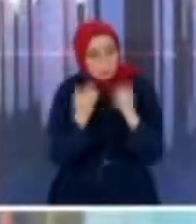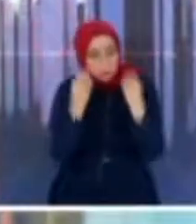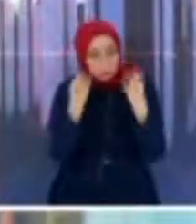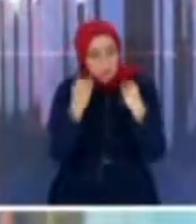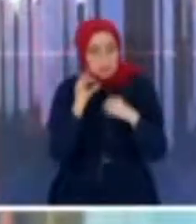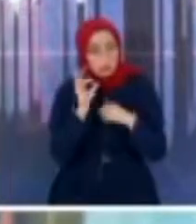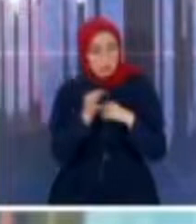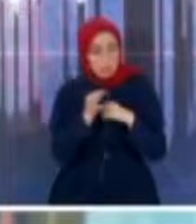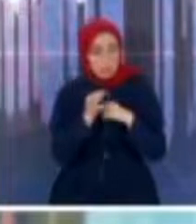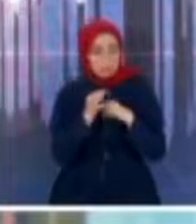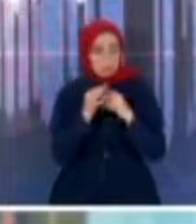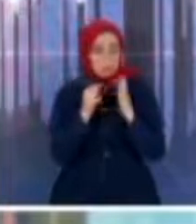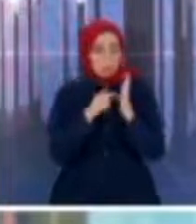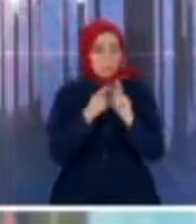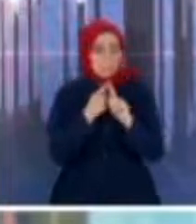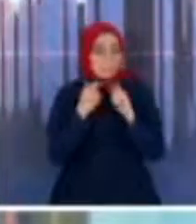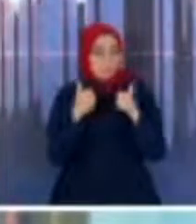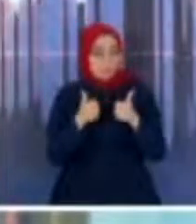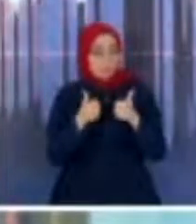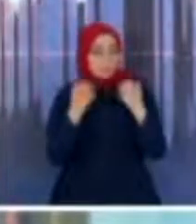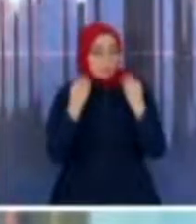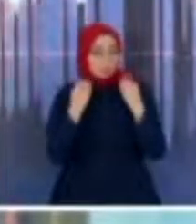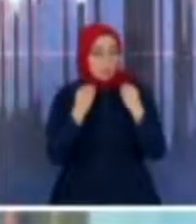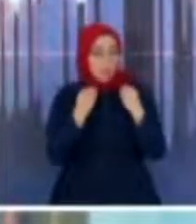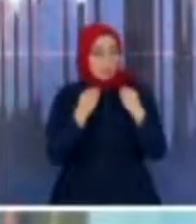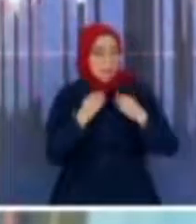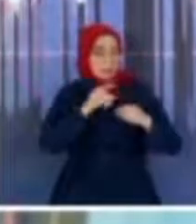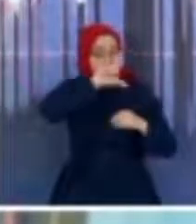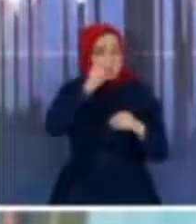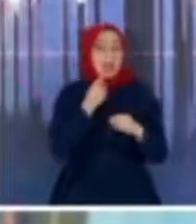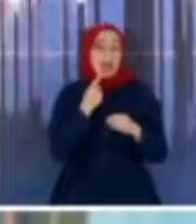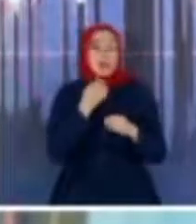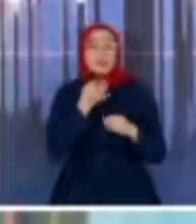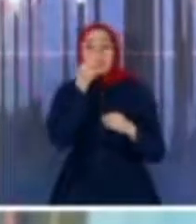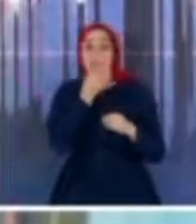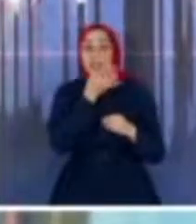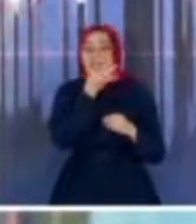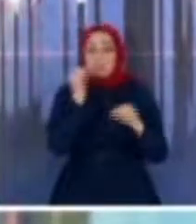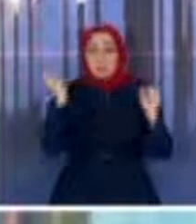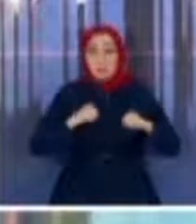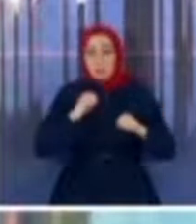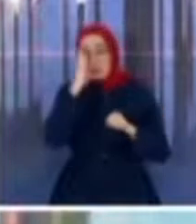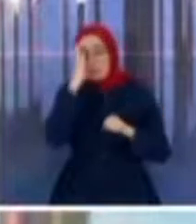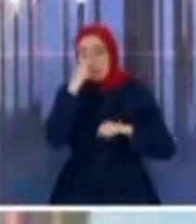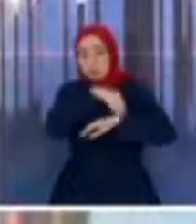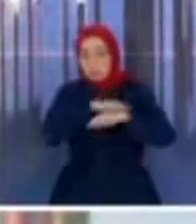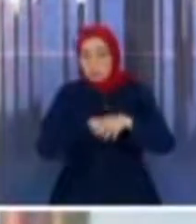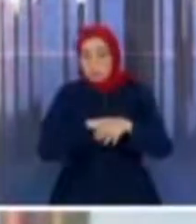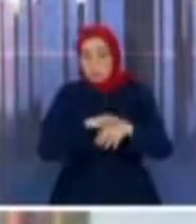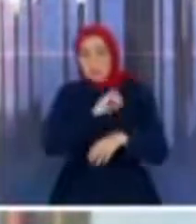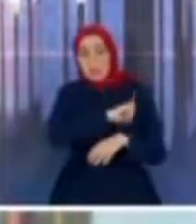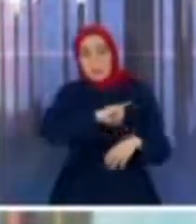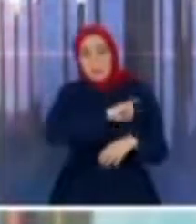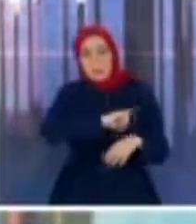موجود عندكم انه كيفاش اليوم الهلال الاحمر الهيئه المحليه في نفزه، وظهر لي ولايه بيجا للاسف